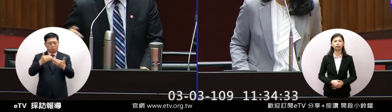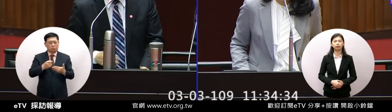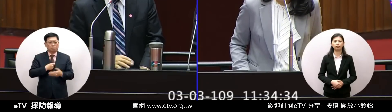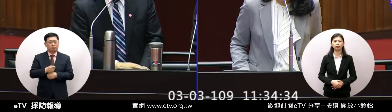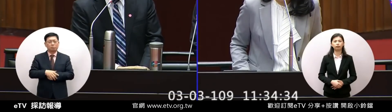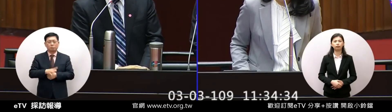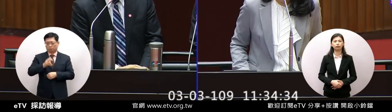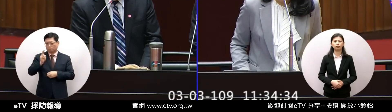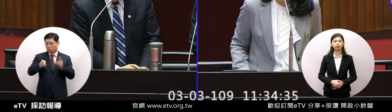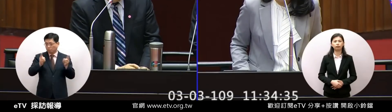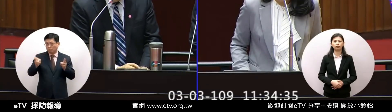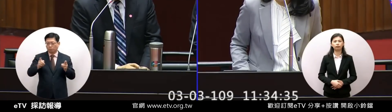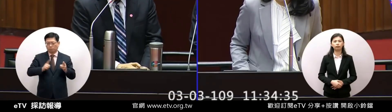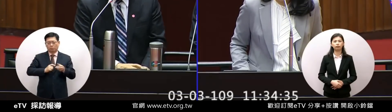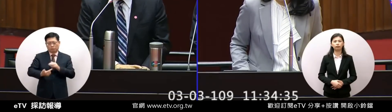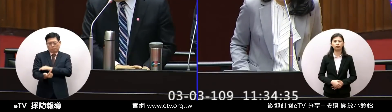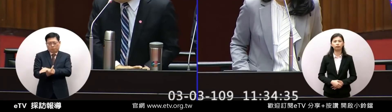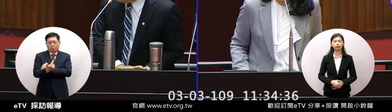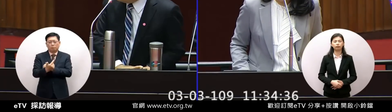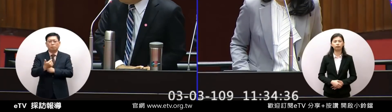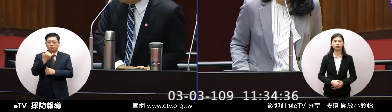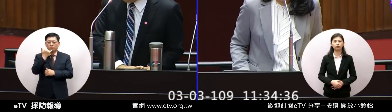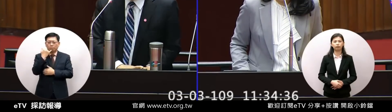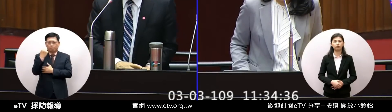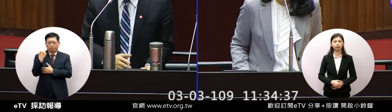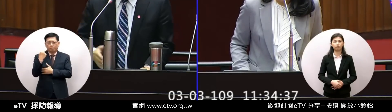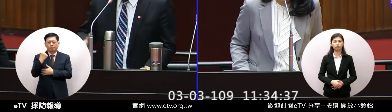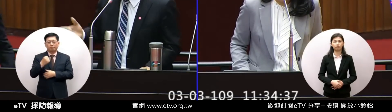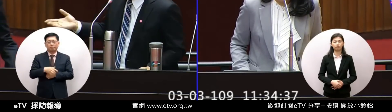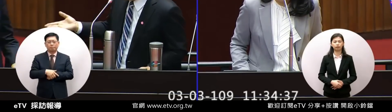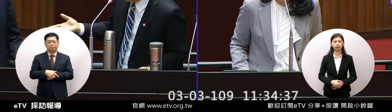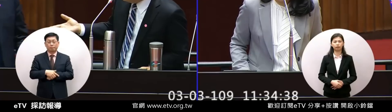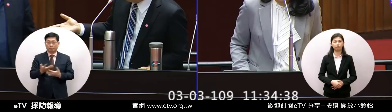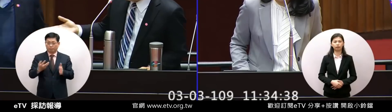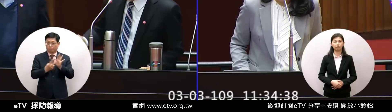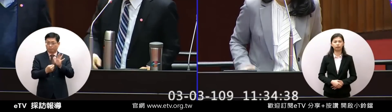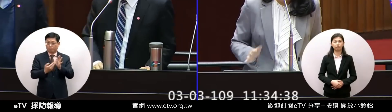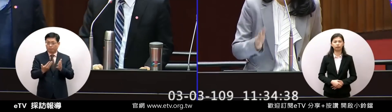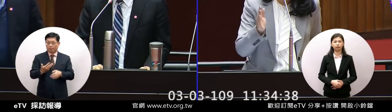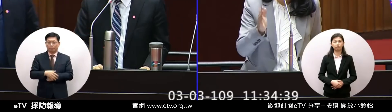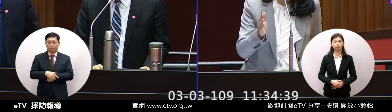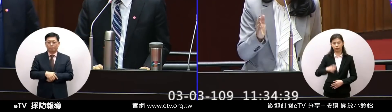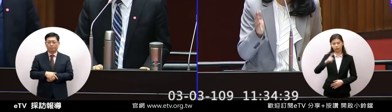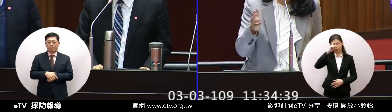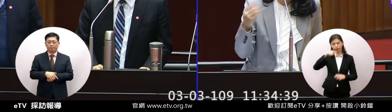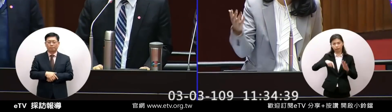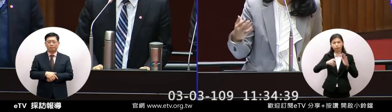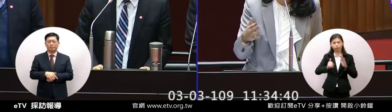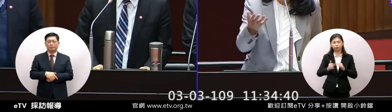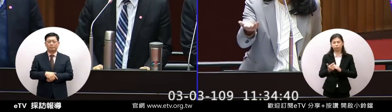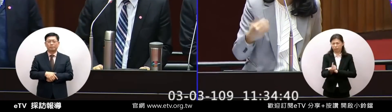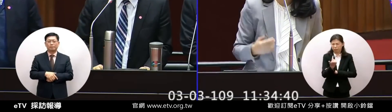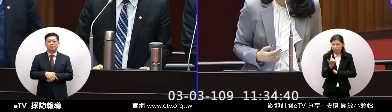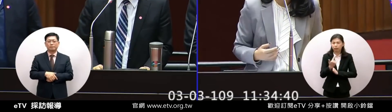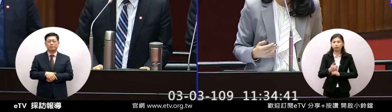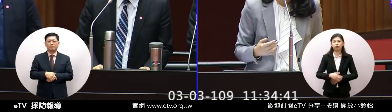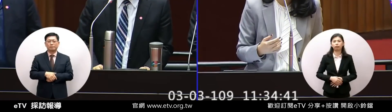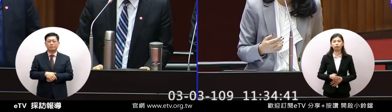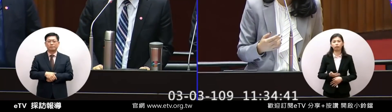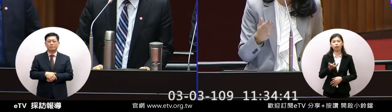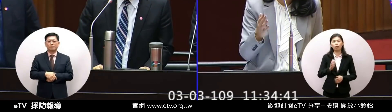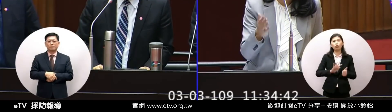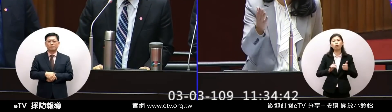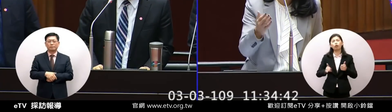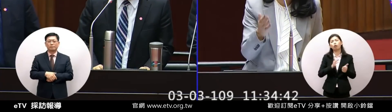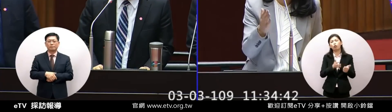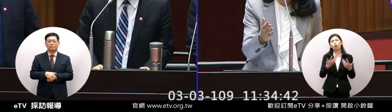方，我会要求他们尽量能够来做到。 那 要不要说明一下？ 希望院长可以尽快的，因为刚刚其实委员也